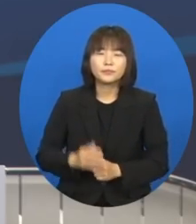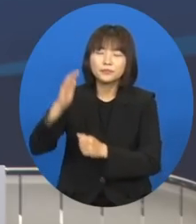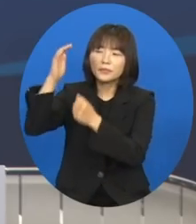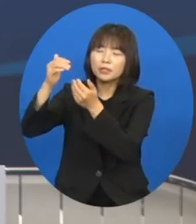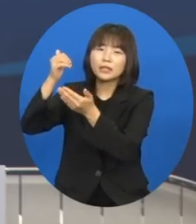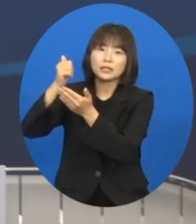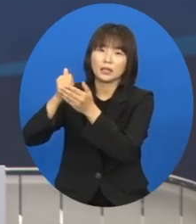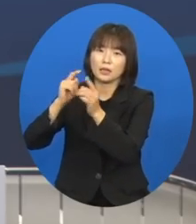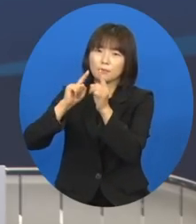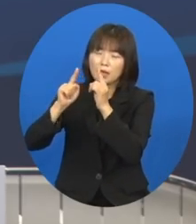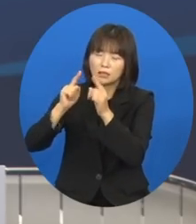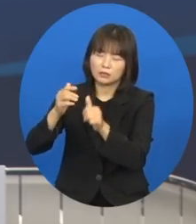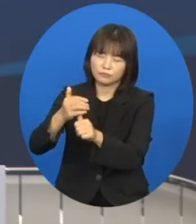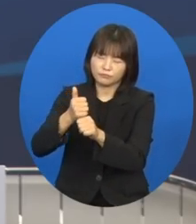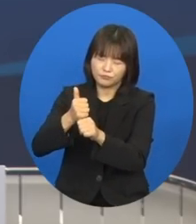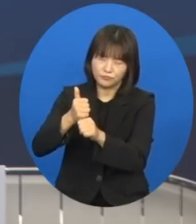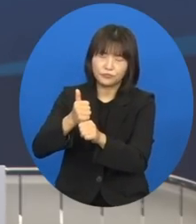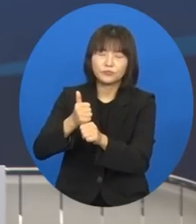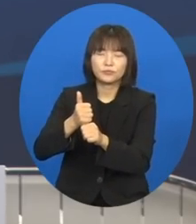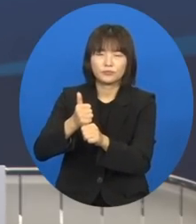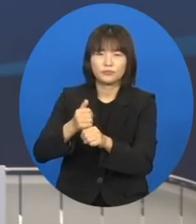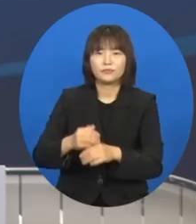하나님의 말씀을 붙들어요.